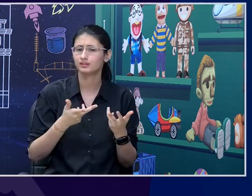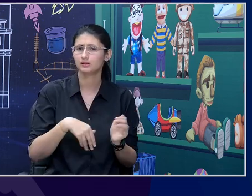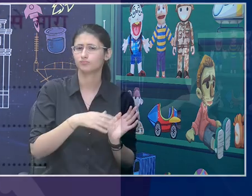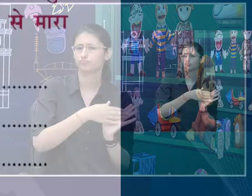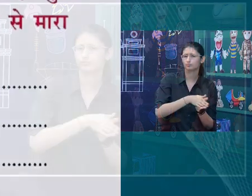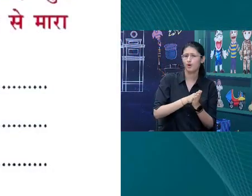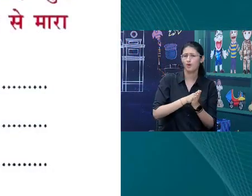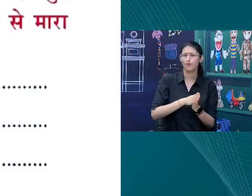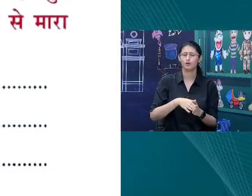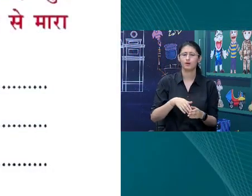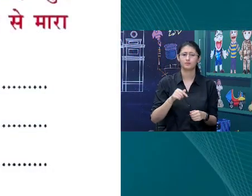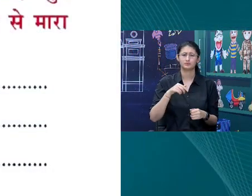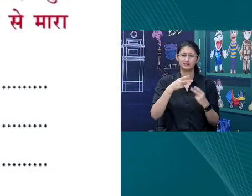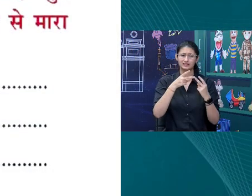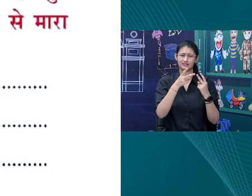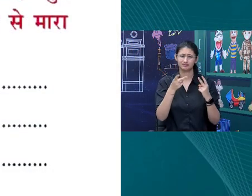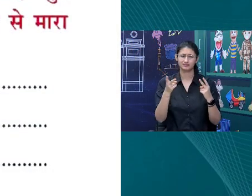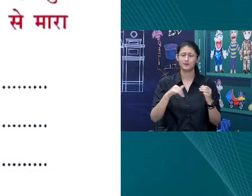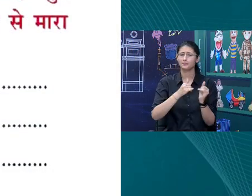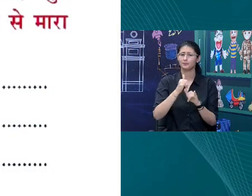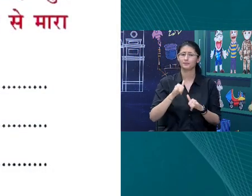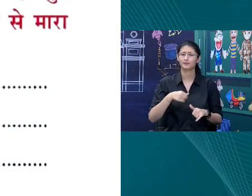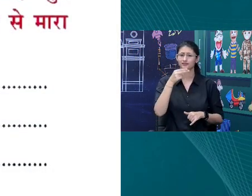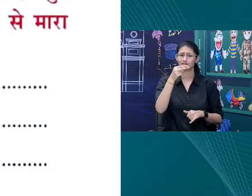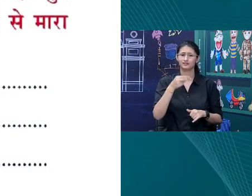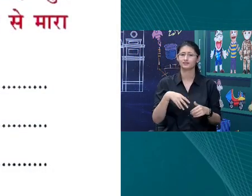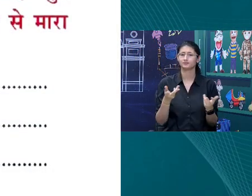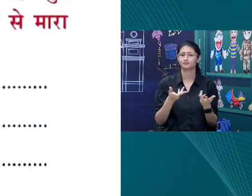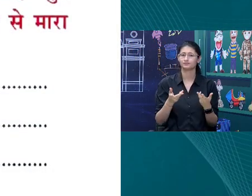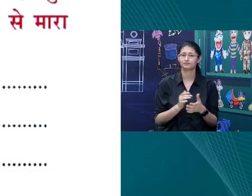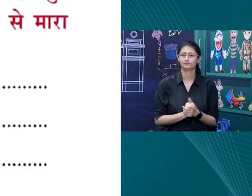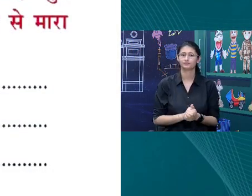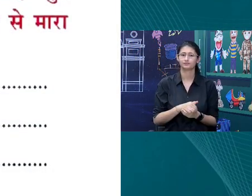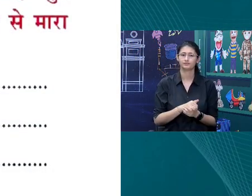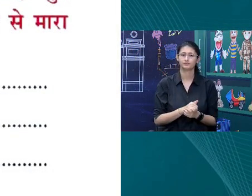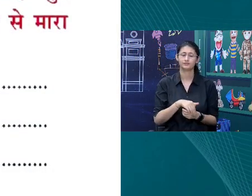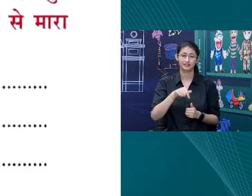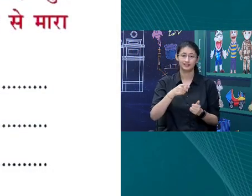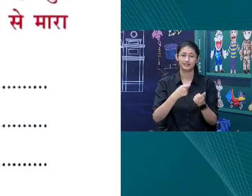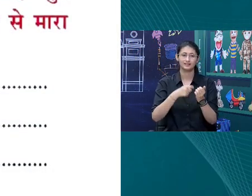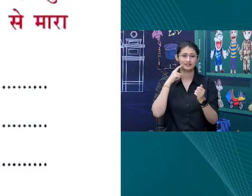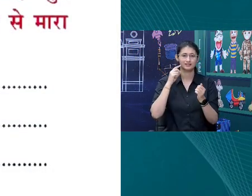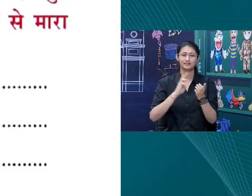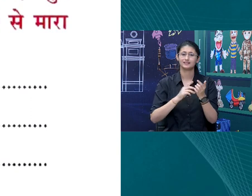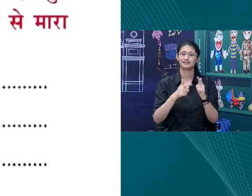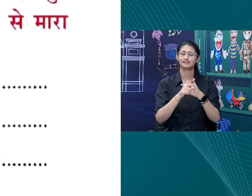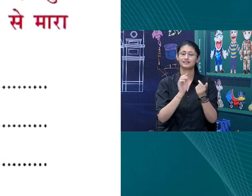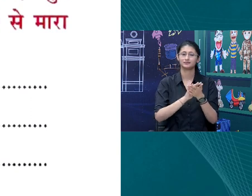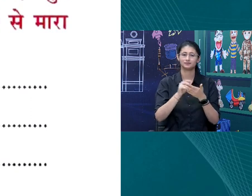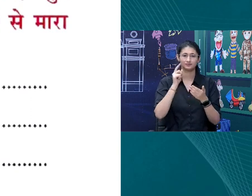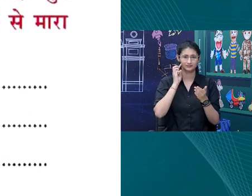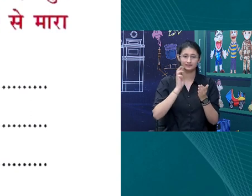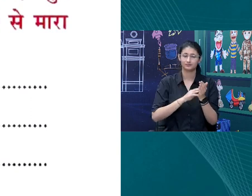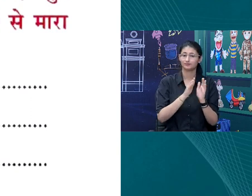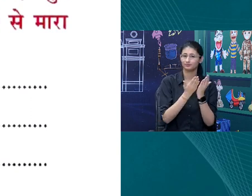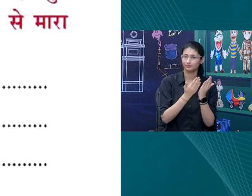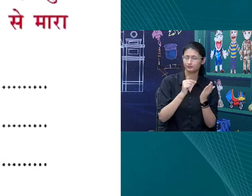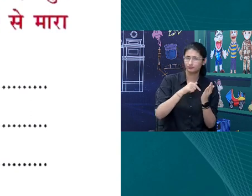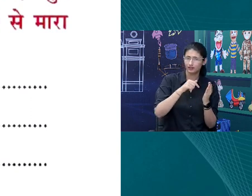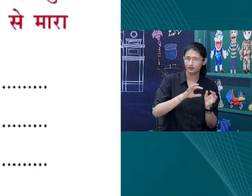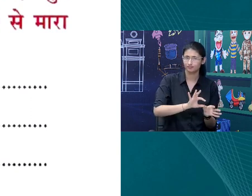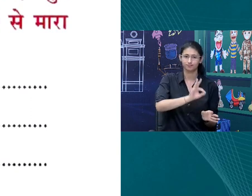एक छोटा सा प्रश्न है यहां पे ये आपके रिमझिम पाठ्य पुस्तक से ही लिया गया है गिल्ली डंडे के खेल में गिल्ली को डंडे से